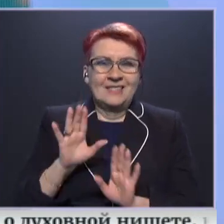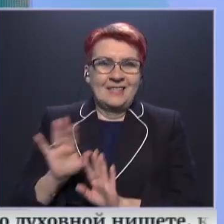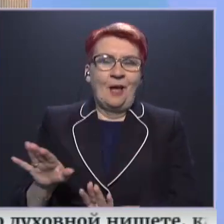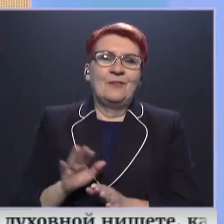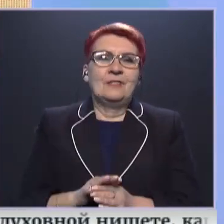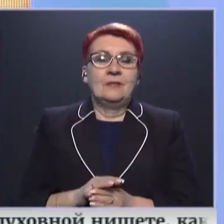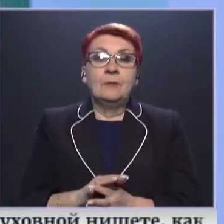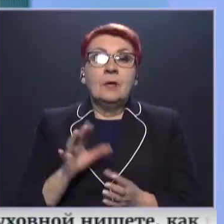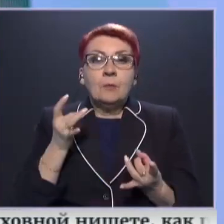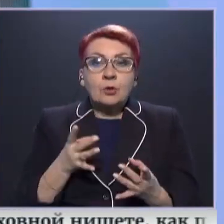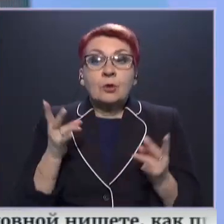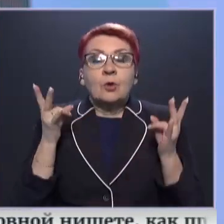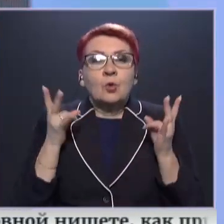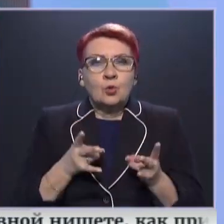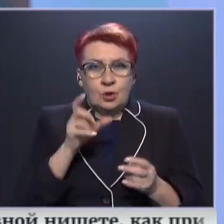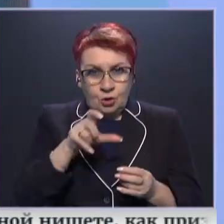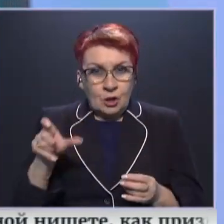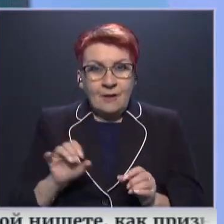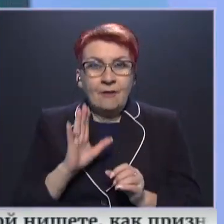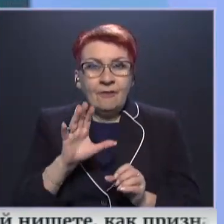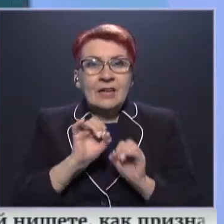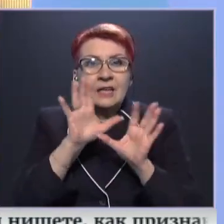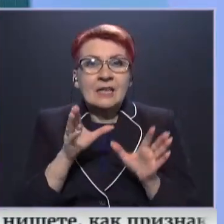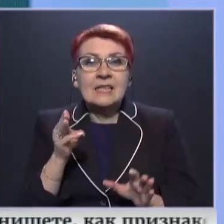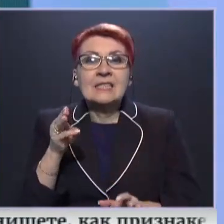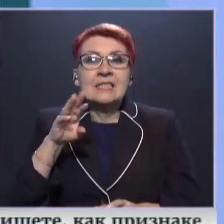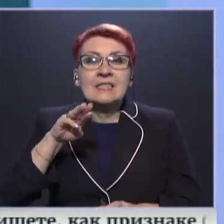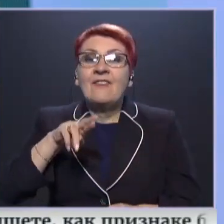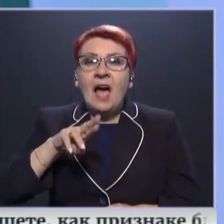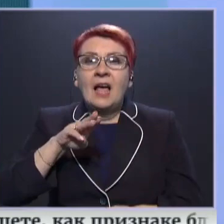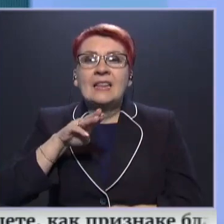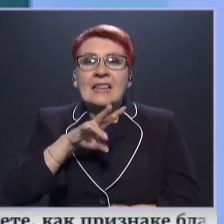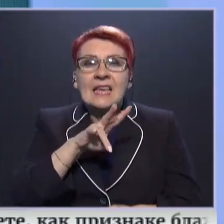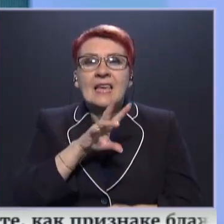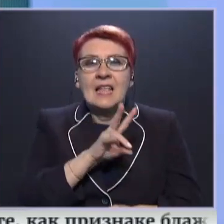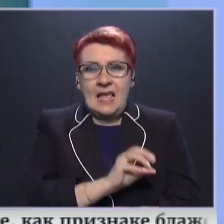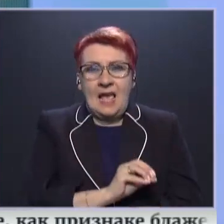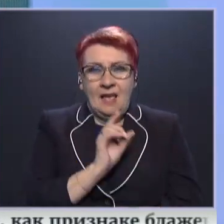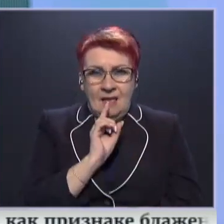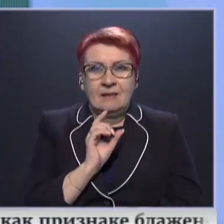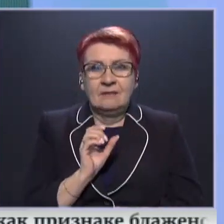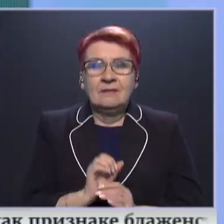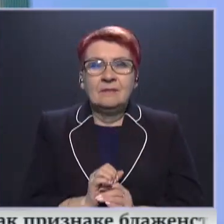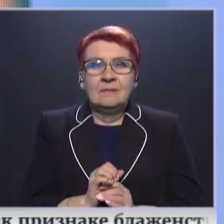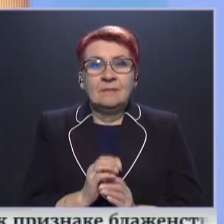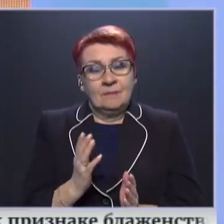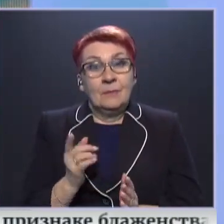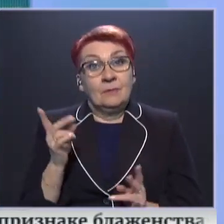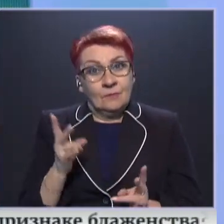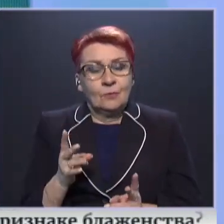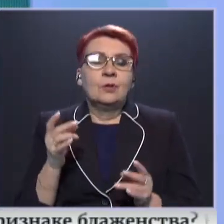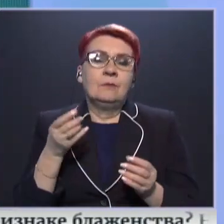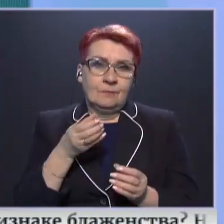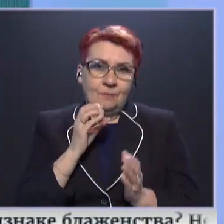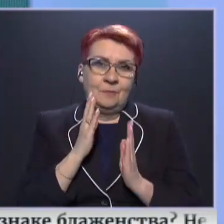вот нужда в святыне, она определяет, собственно, вашей интенсивностью духовной жизни, вашей составом ее. Друзья,